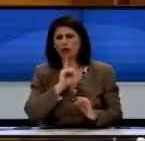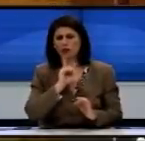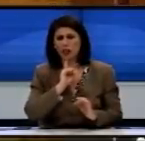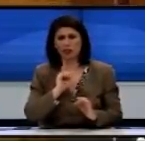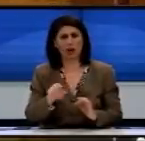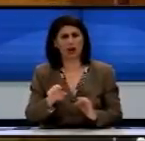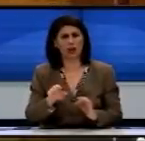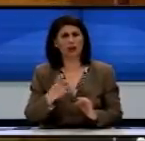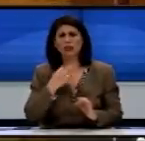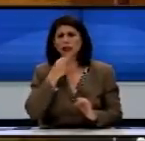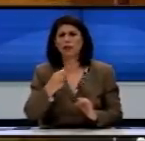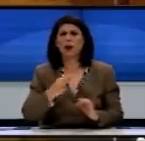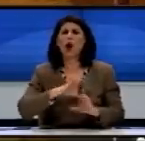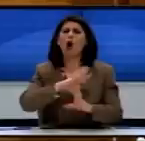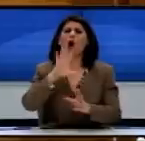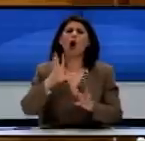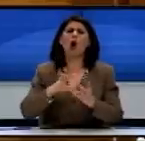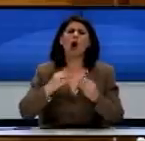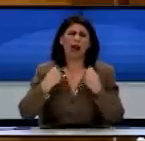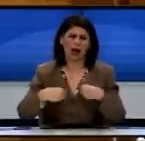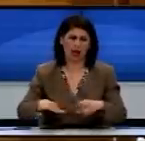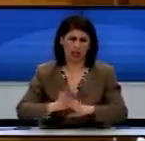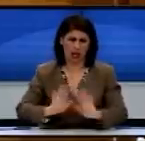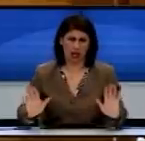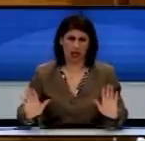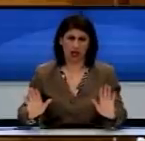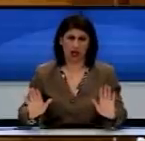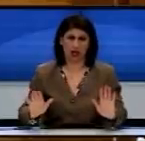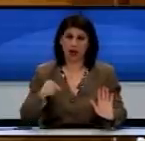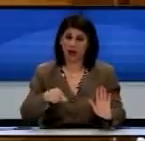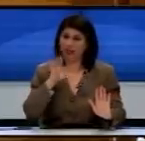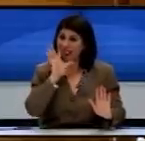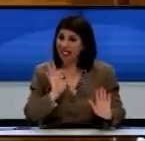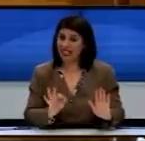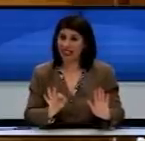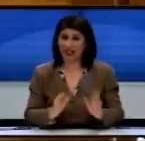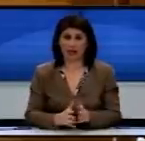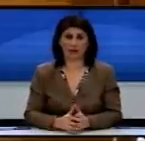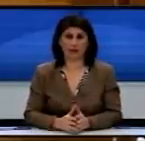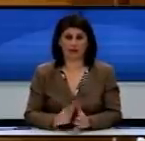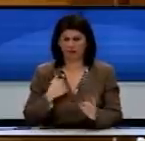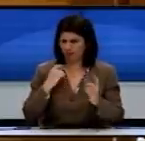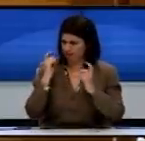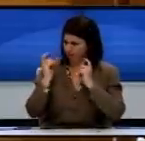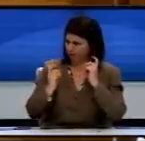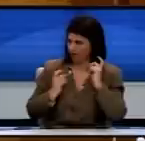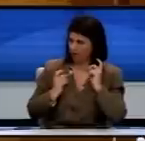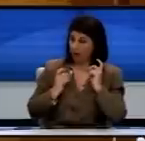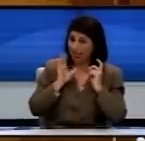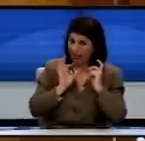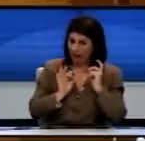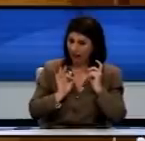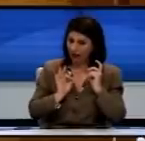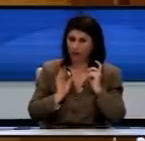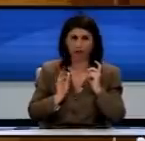πολύ όλα τα έχουμε κάνει θάλασσα και ότι αυτή είναι η αλήθεια. Και αναρωτιέμαι,